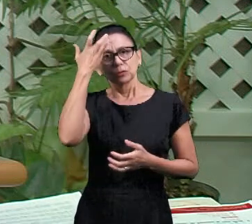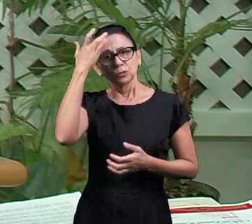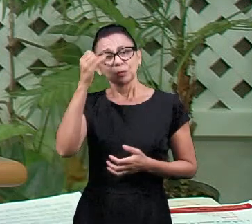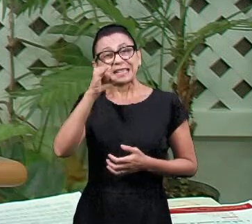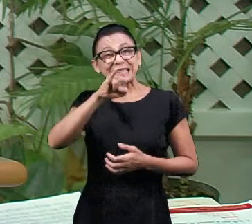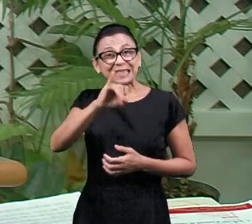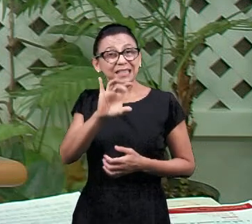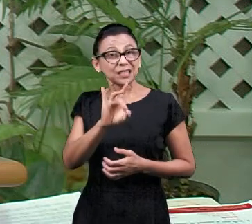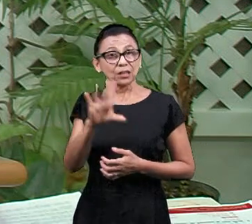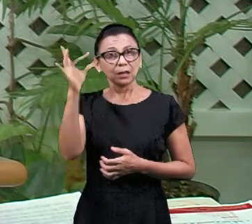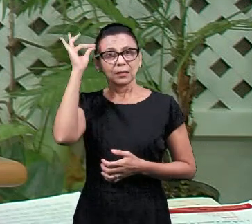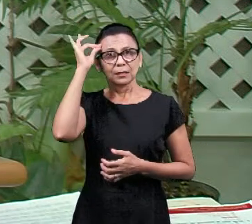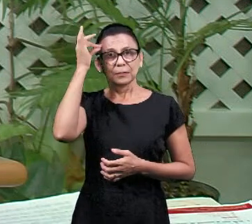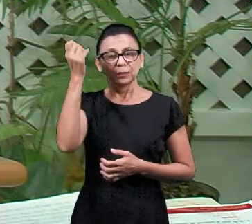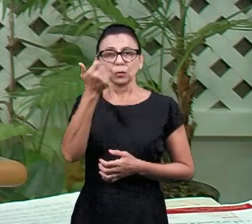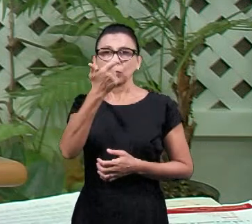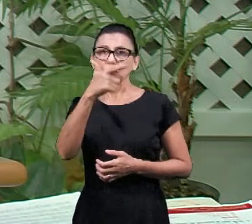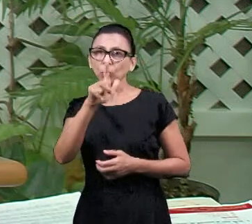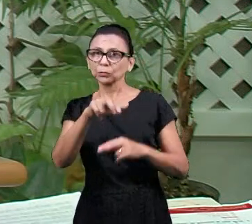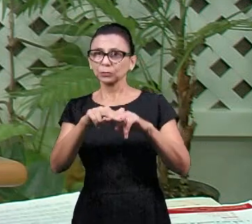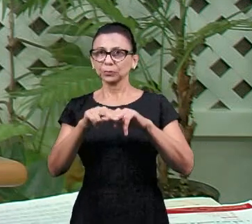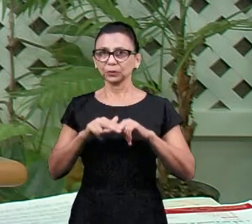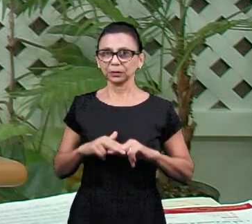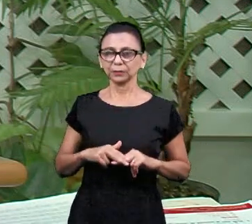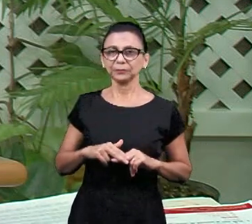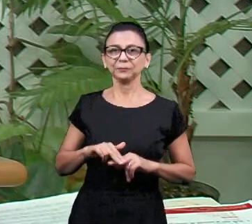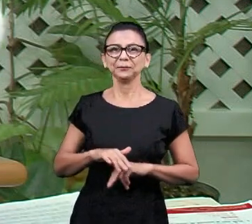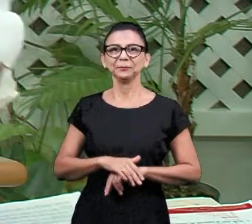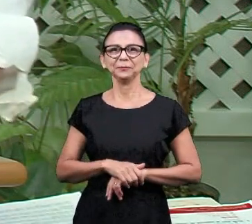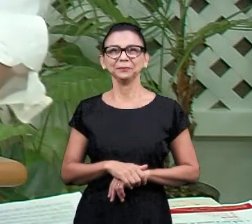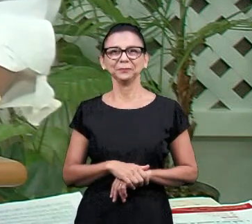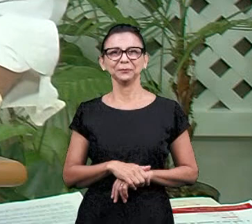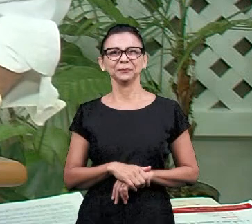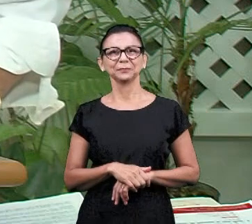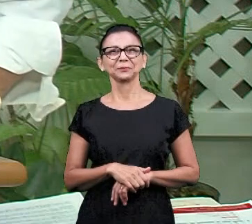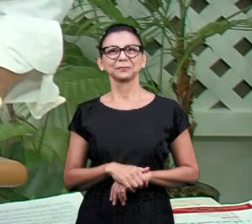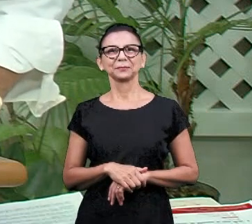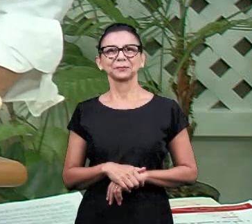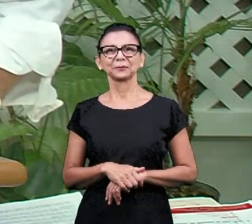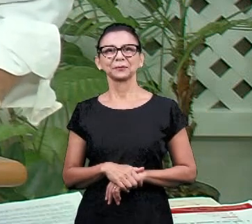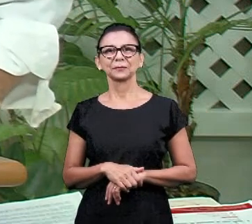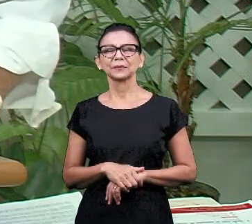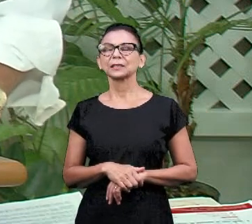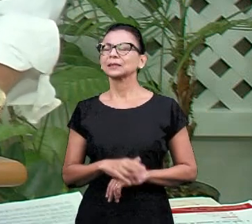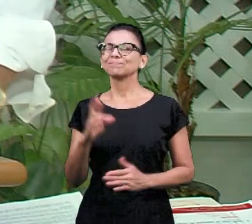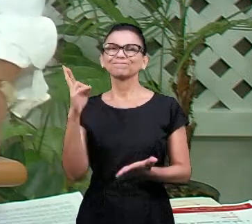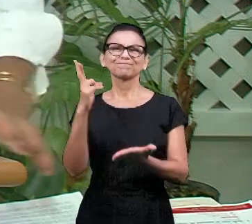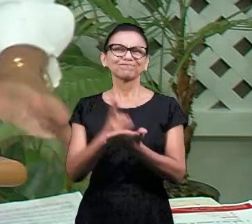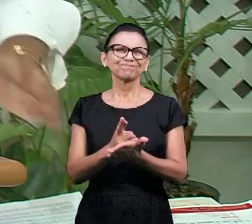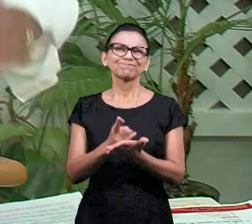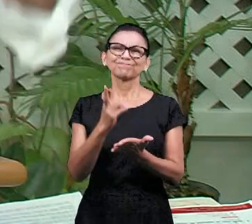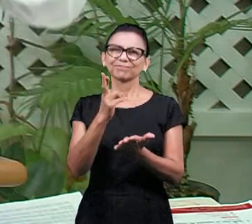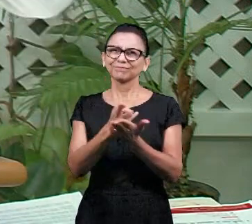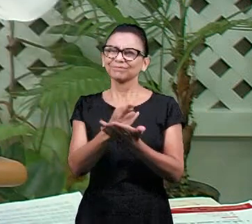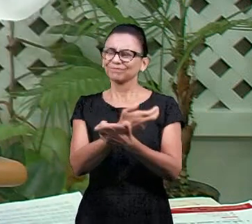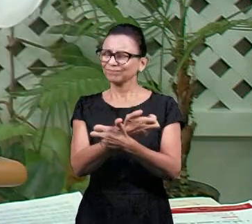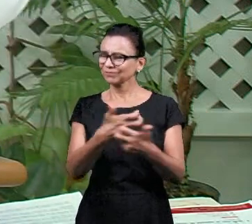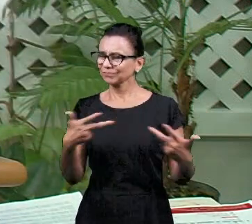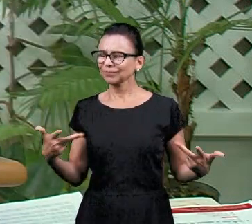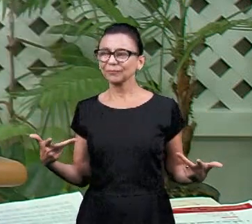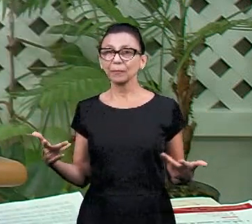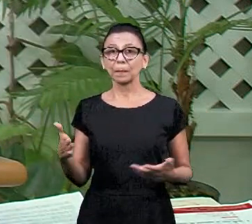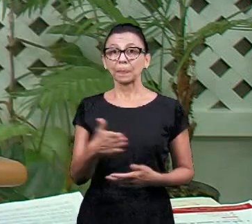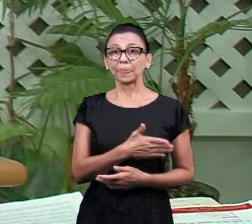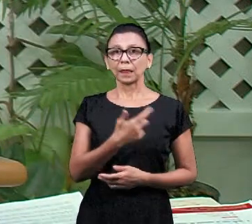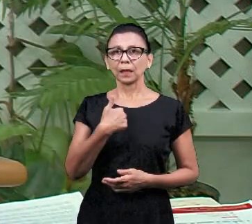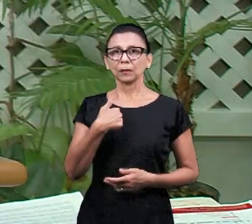l'état de cette relation, si c'est spirituel ou d'autres ramifications, mais nous avons beaucoup de résultats. Et je